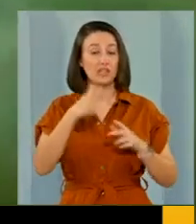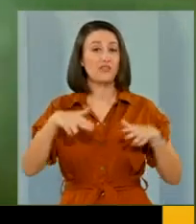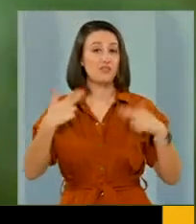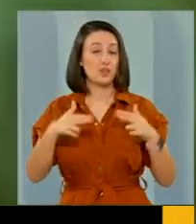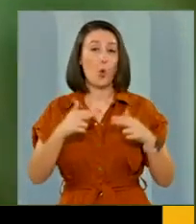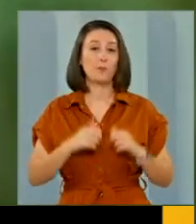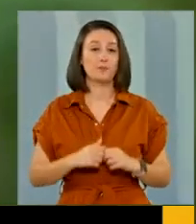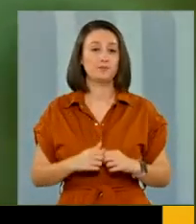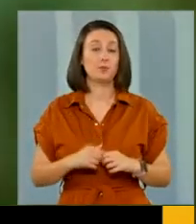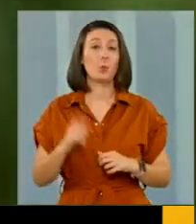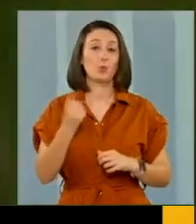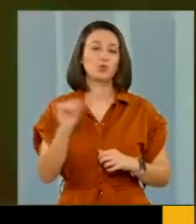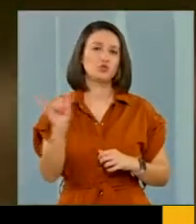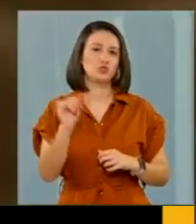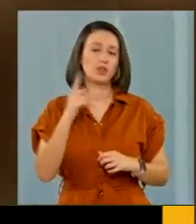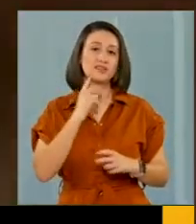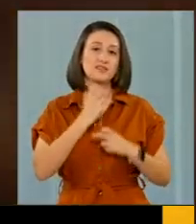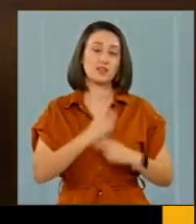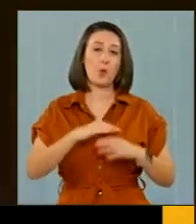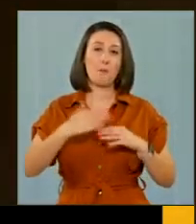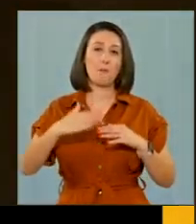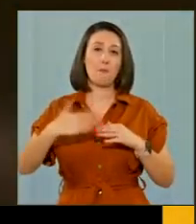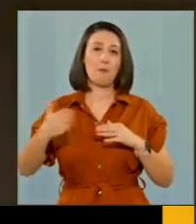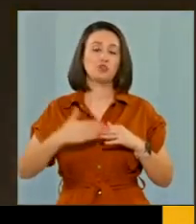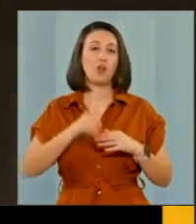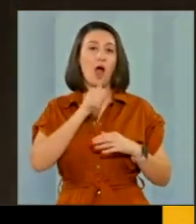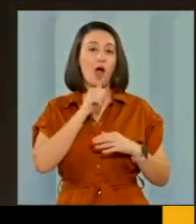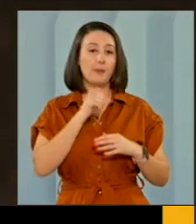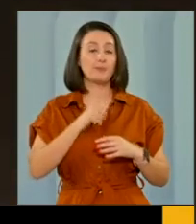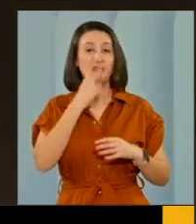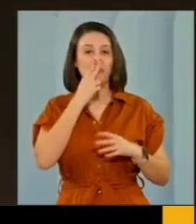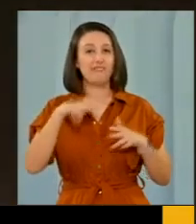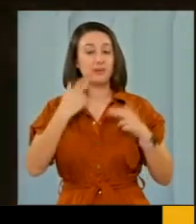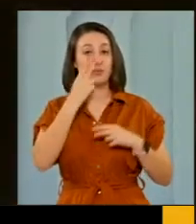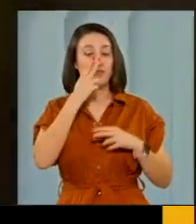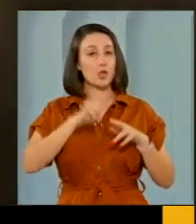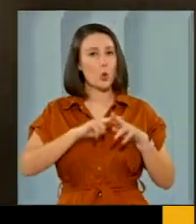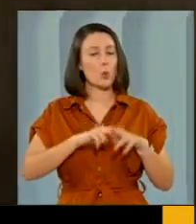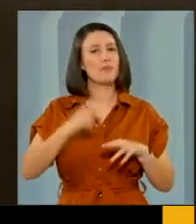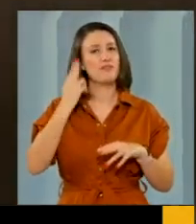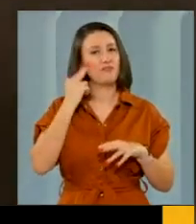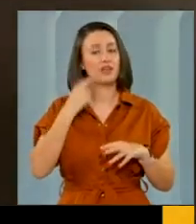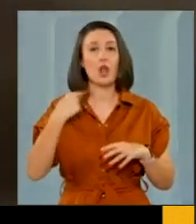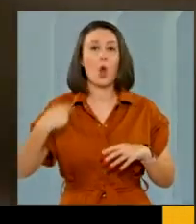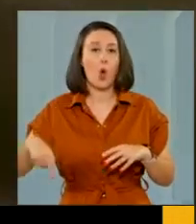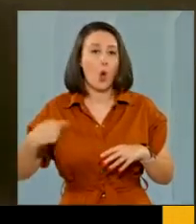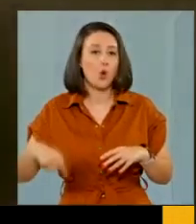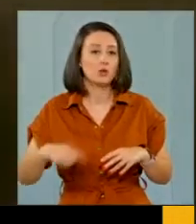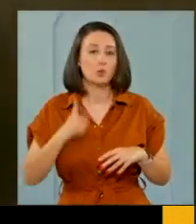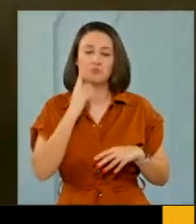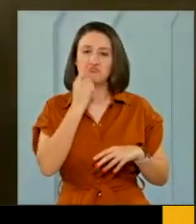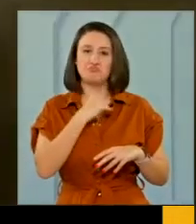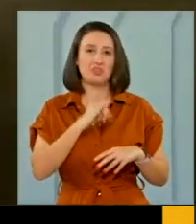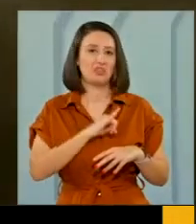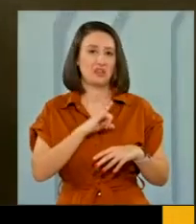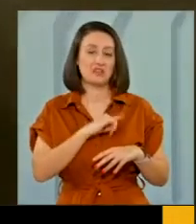înregistrare surprinsă de unul dintre cei care stăteau pe marginea canalului. În filmuleț se observă că fetele sunt complet goale, însă nu pare să le